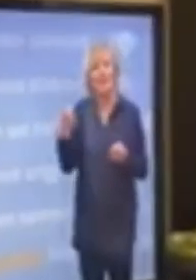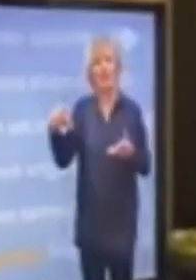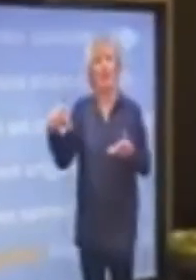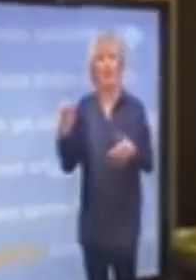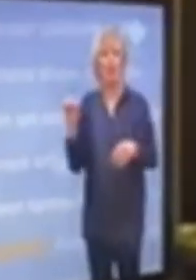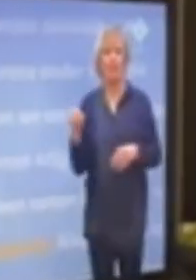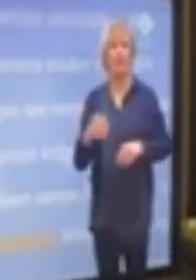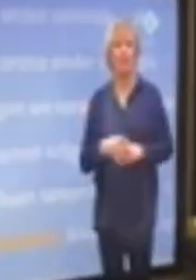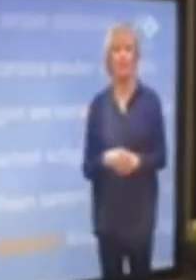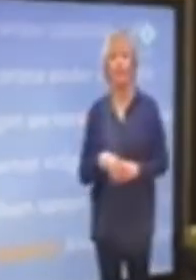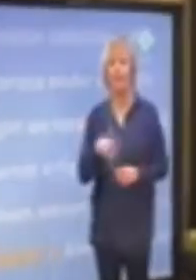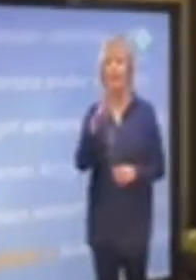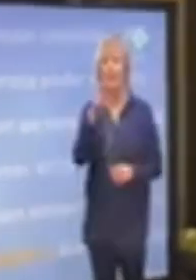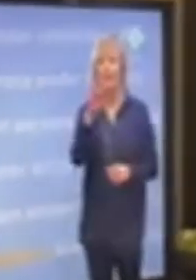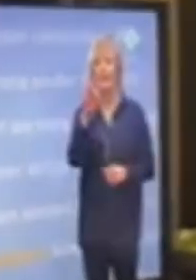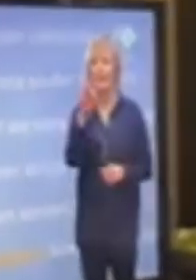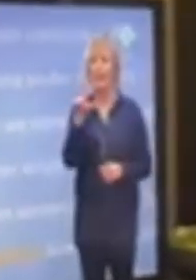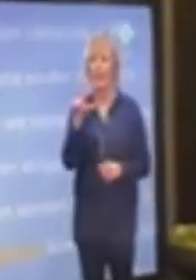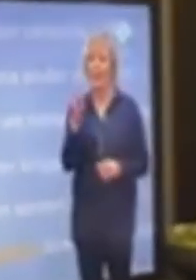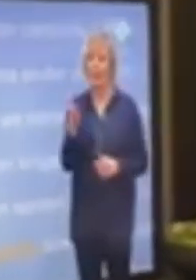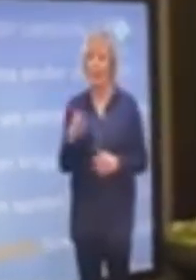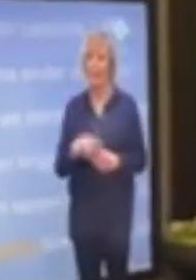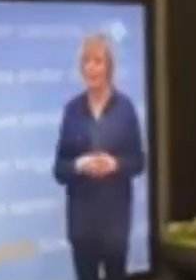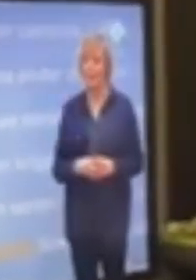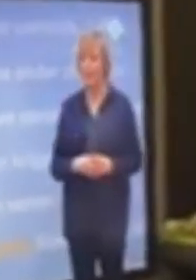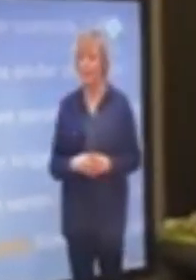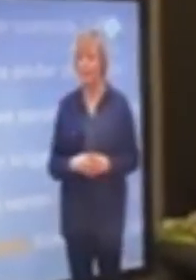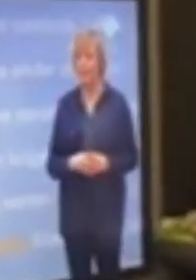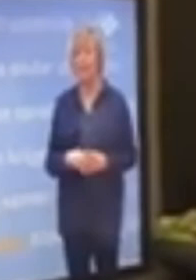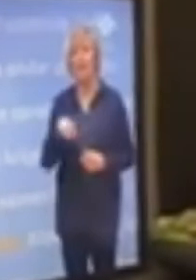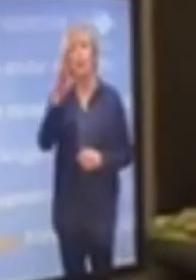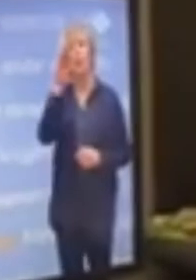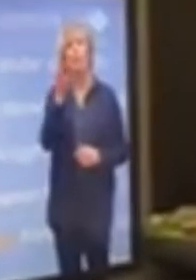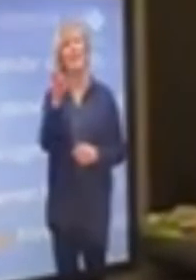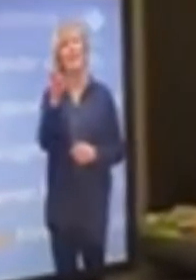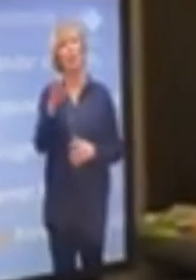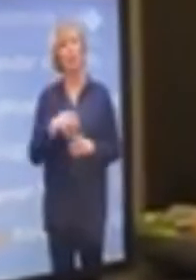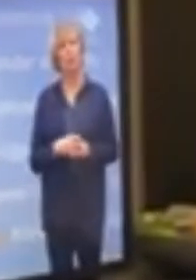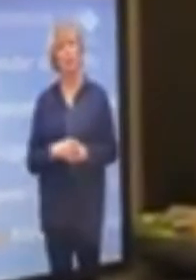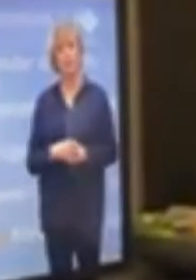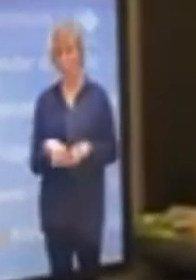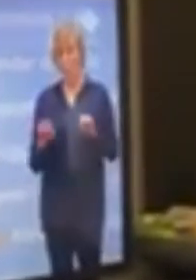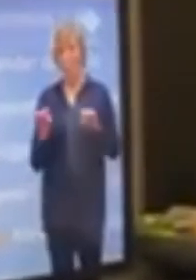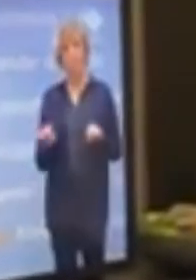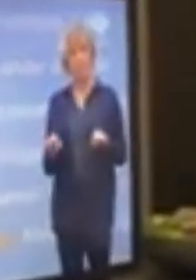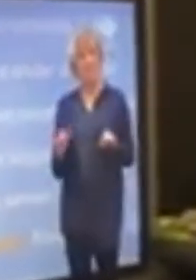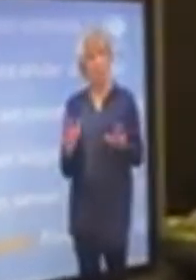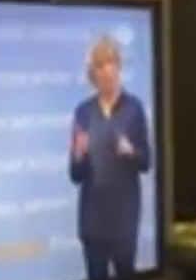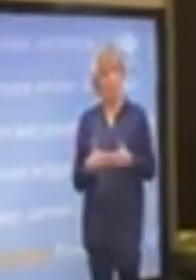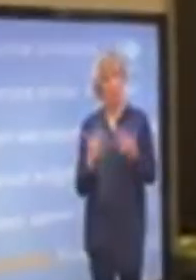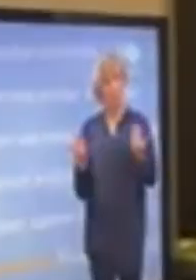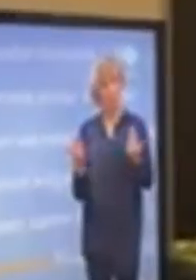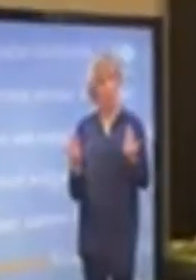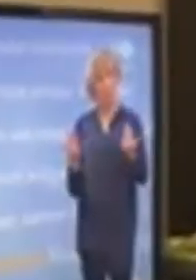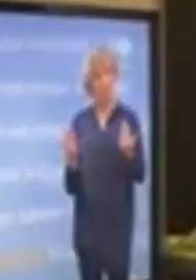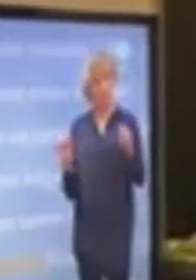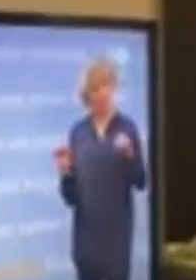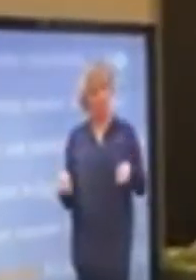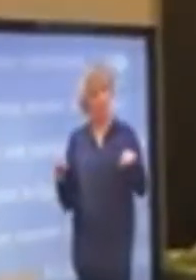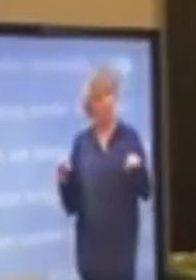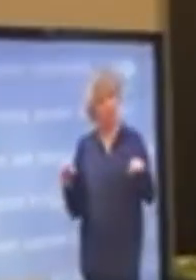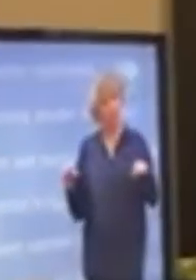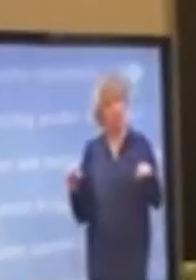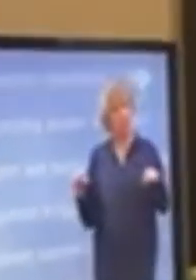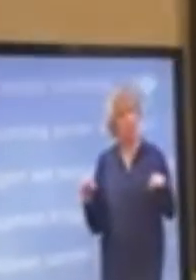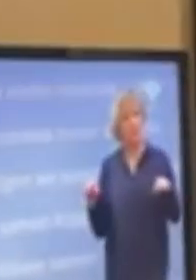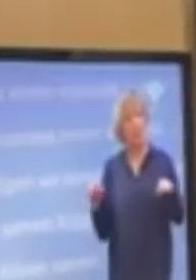RTL aansluit het SBS en daarna ANP. Meneer Rutte, u heeft dit besluit eigenlijk pas vanochtend genomen in het kabinet. Was